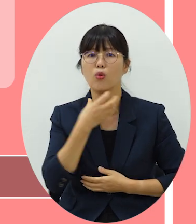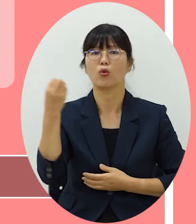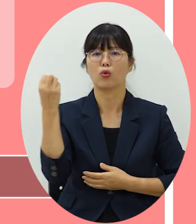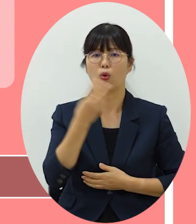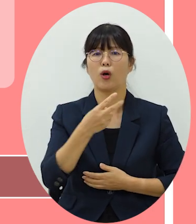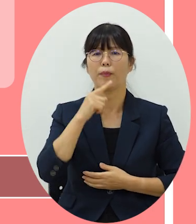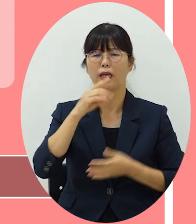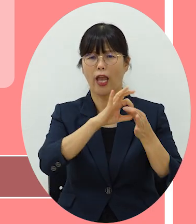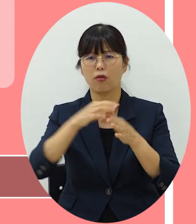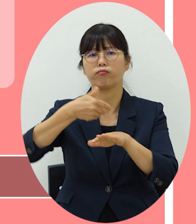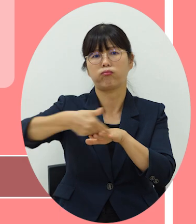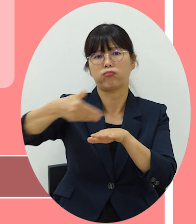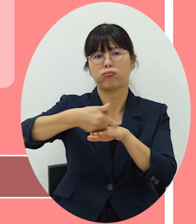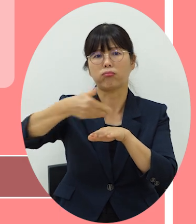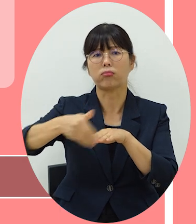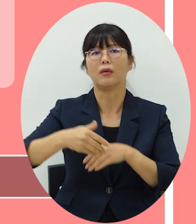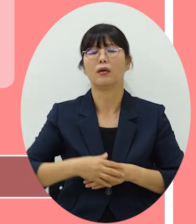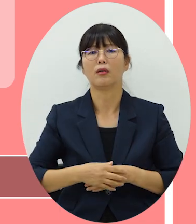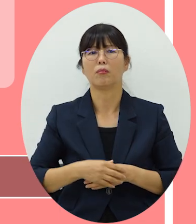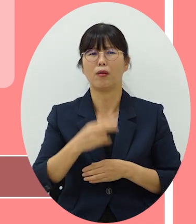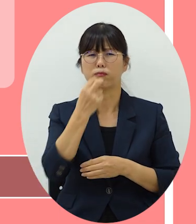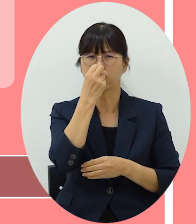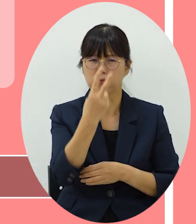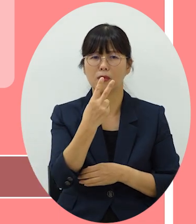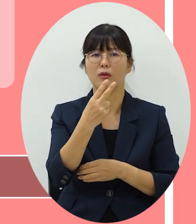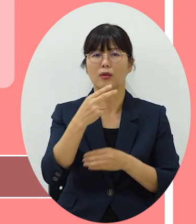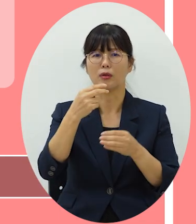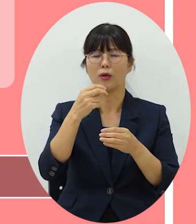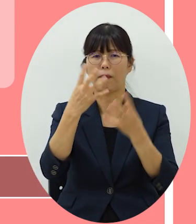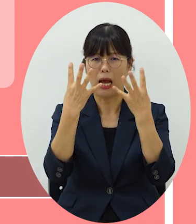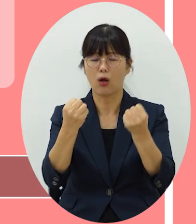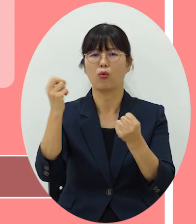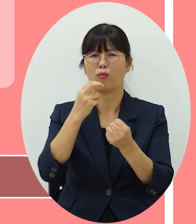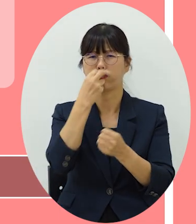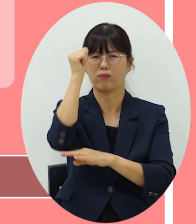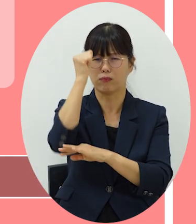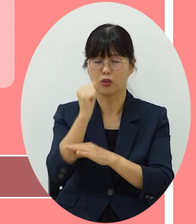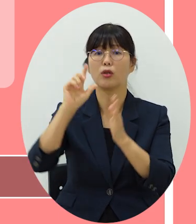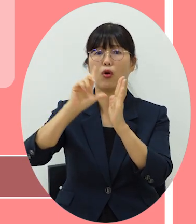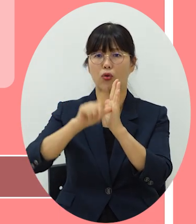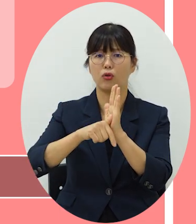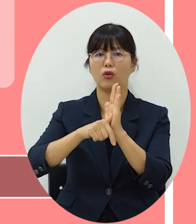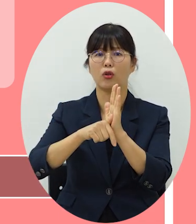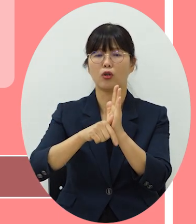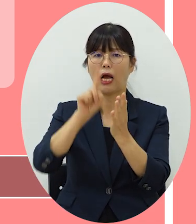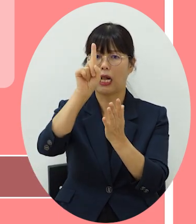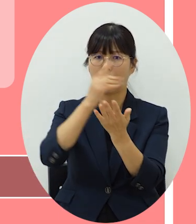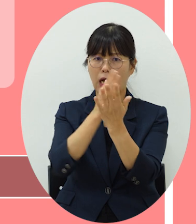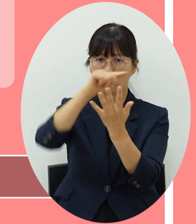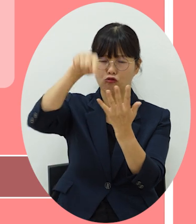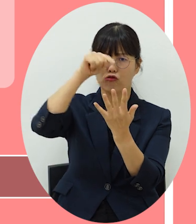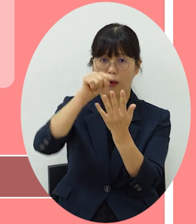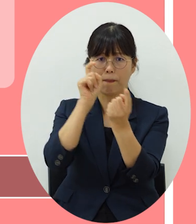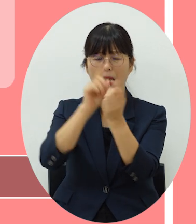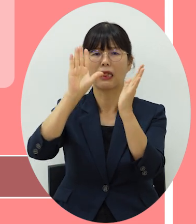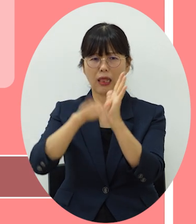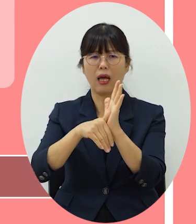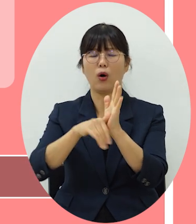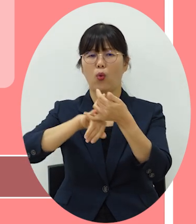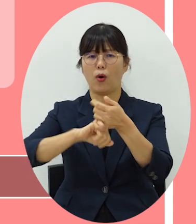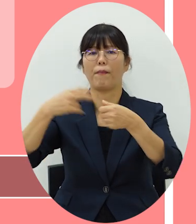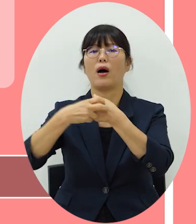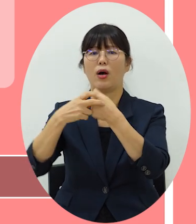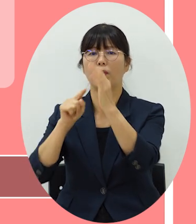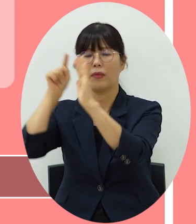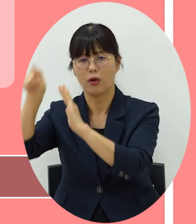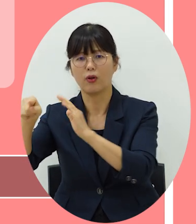경우 그리고 피가 계속 나거나 농 같은 분비물이 많아지거나 악취가 나는 경우 중 한 가지라도 해당할 때는 꼭